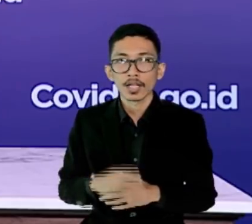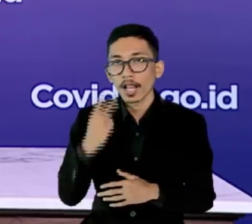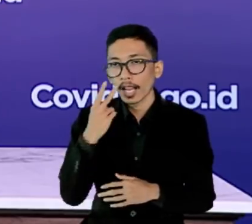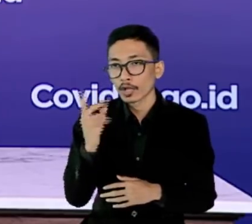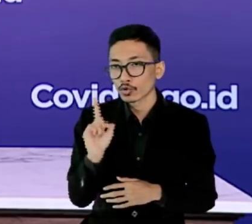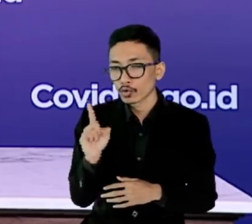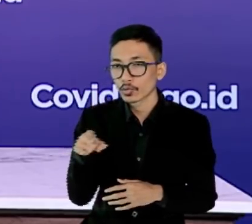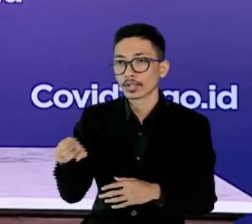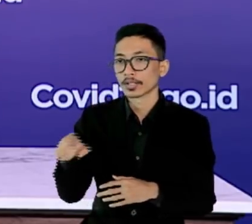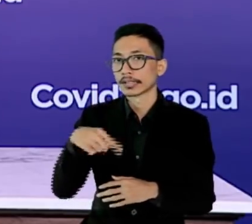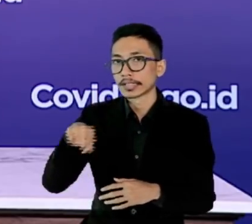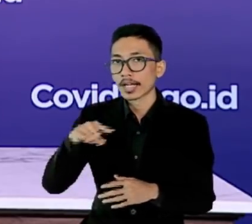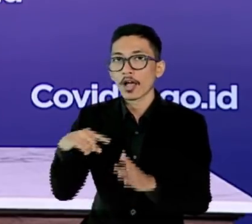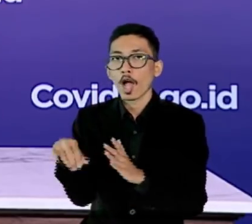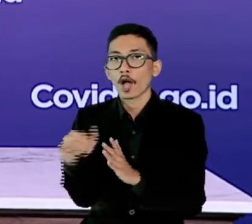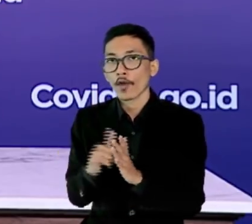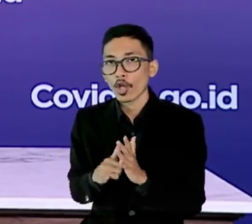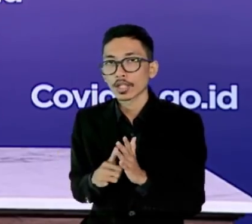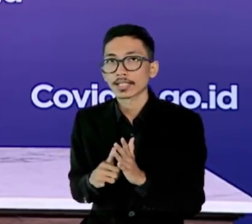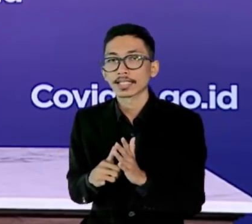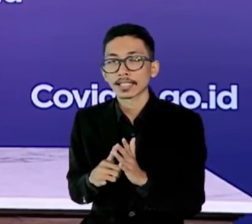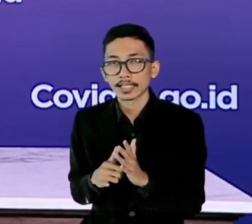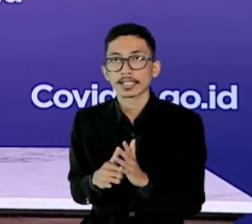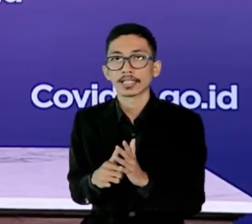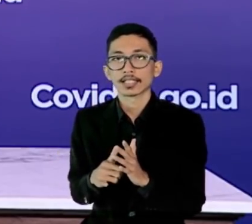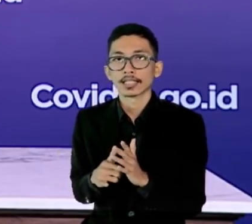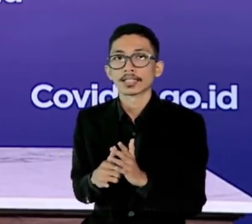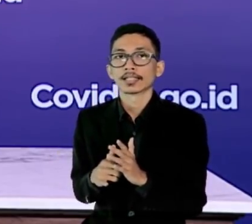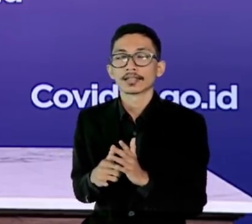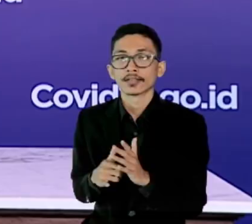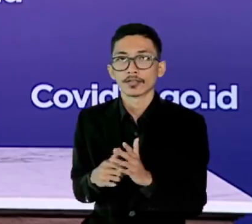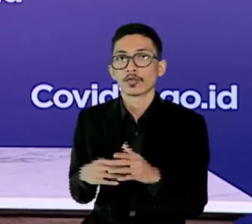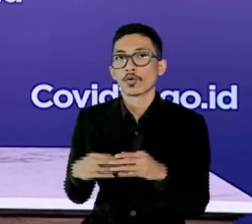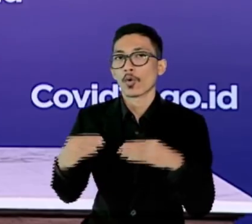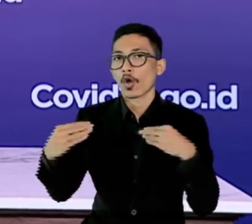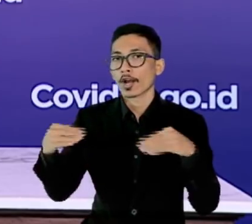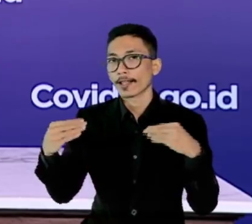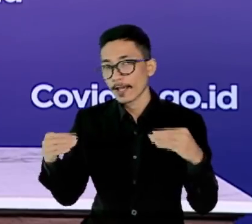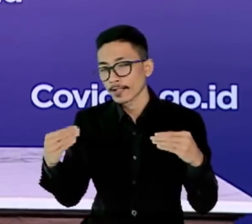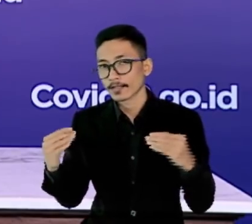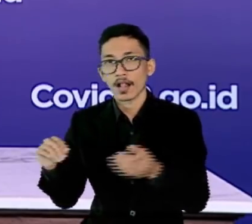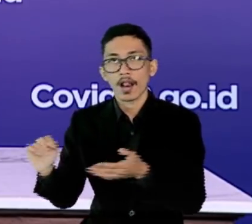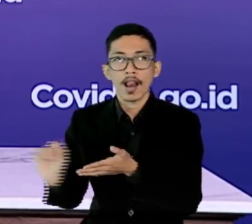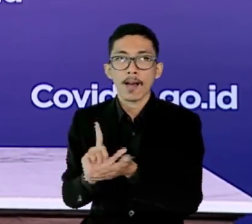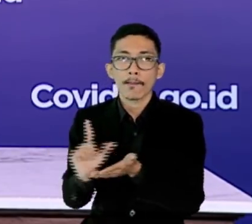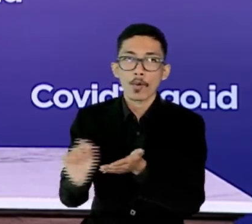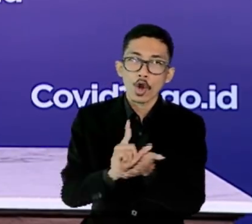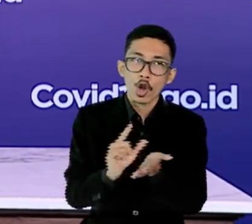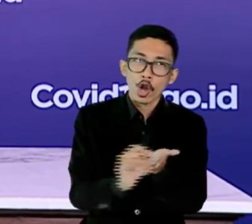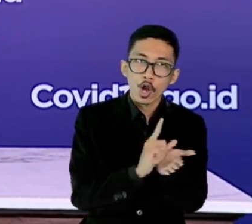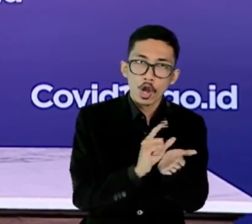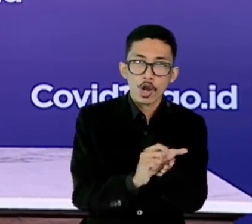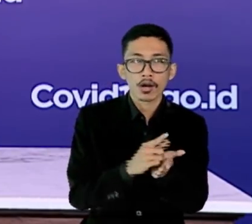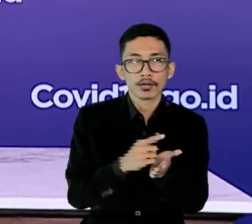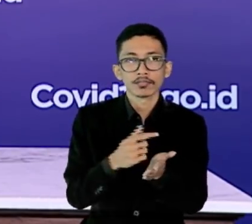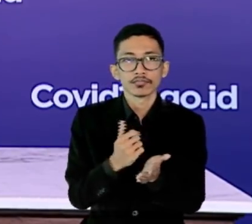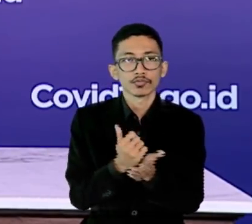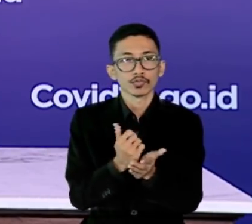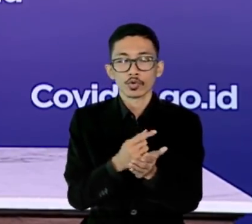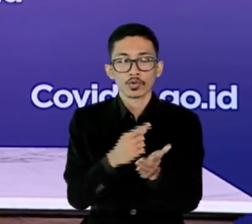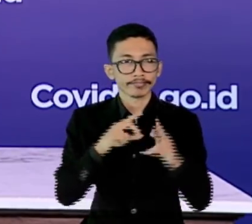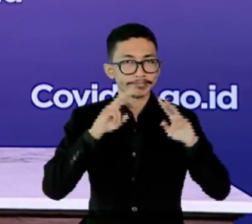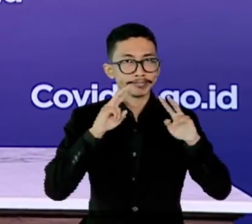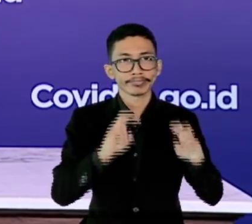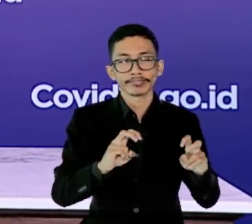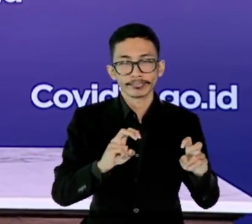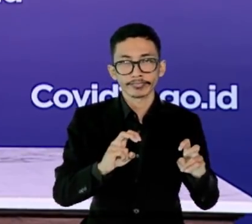leveling itu perlu dilakukan serta kualitas pencatatan dan pelaporan kasus COVID-19 menjadi objek